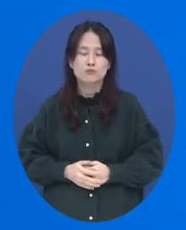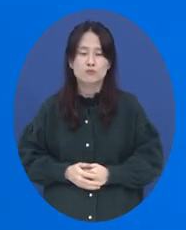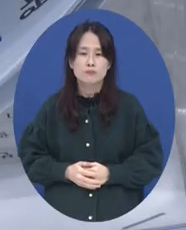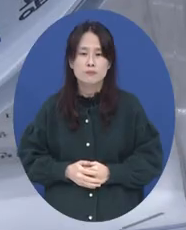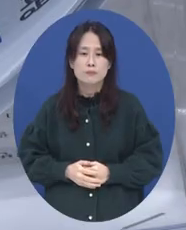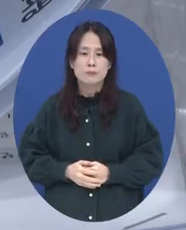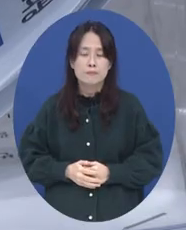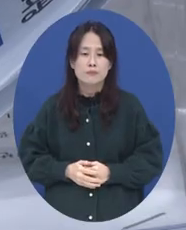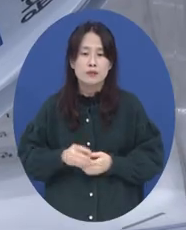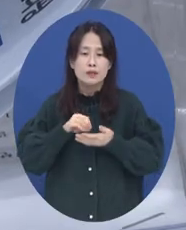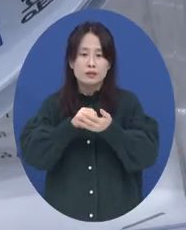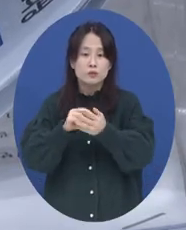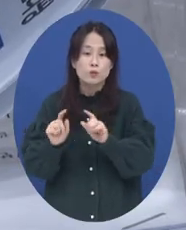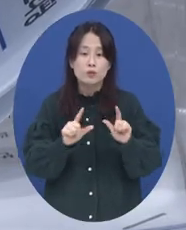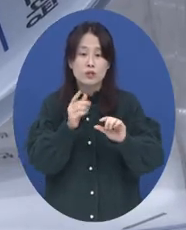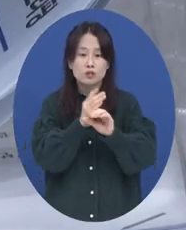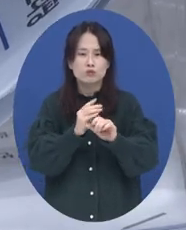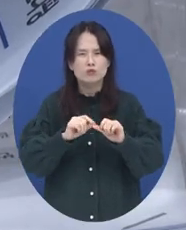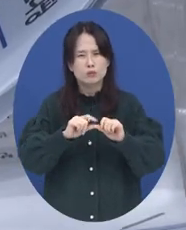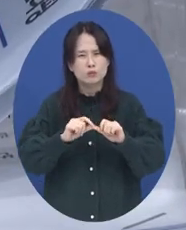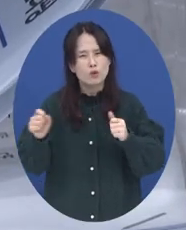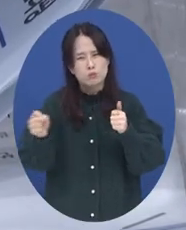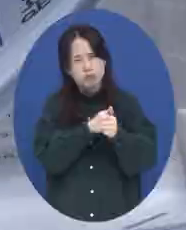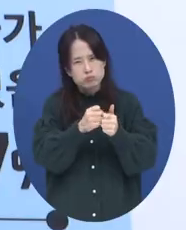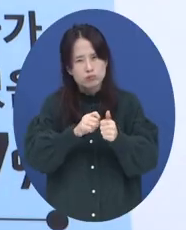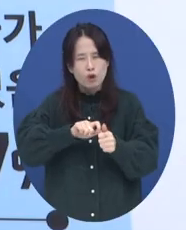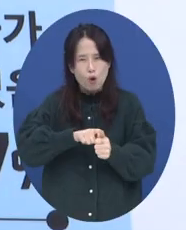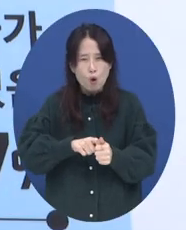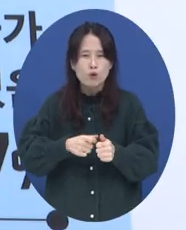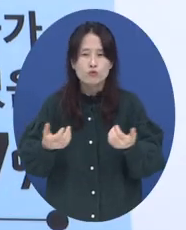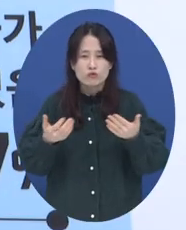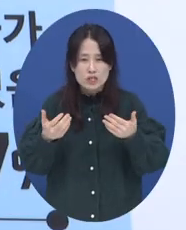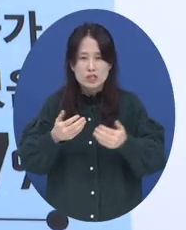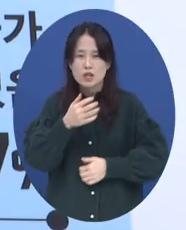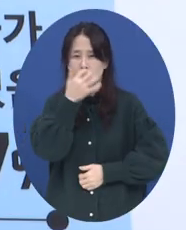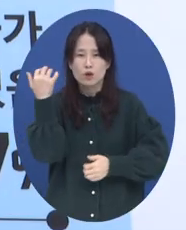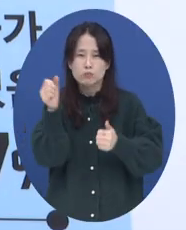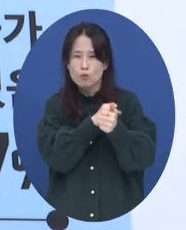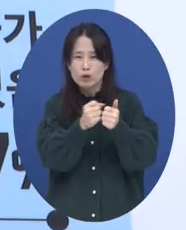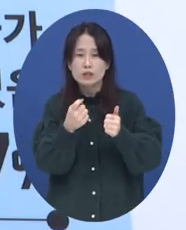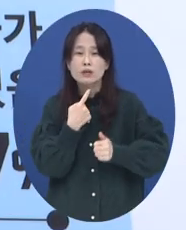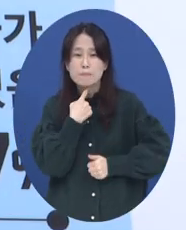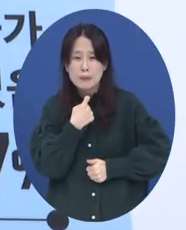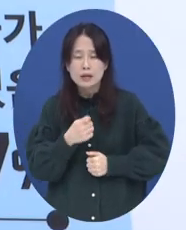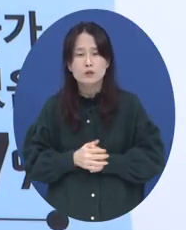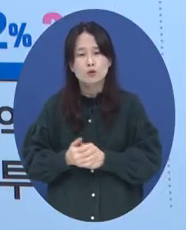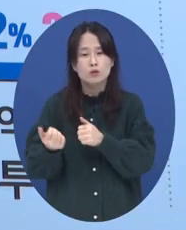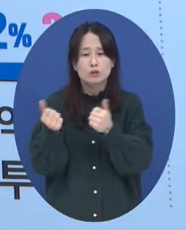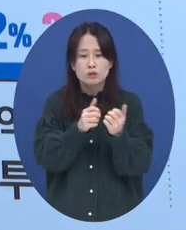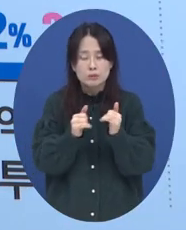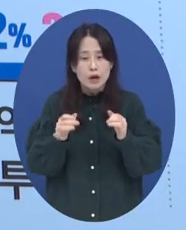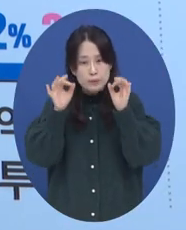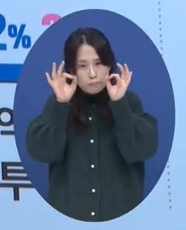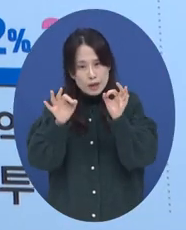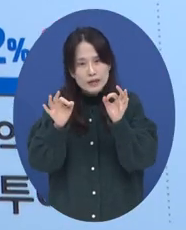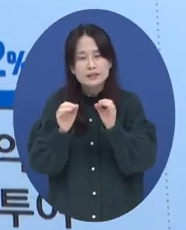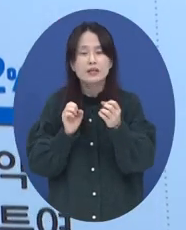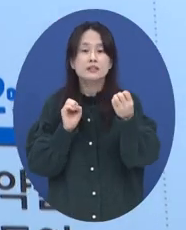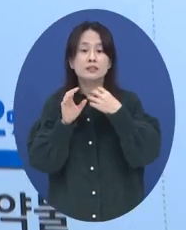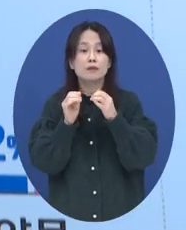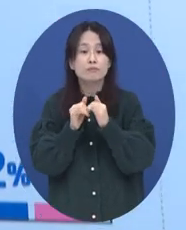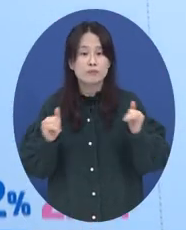국민기초생활보장수급자입니다. 입소 생활 중 대부분 폭력이나 강제 노역, 성폭행 등을 당했으며 사망자를